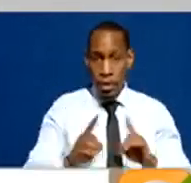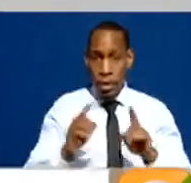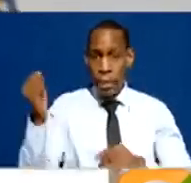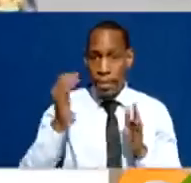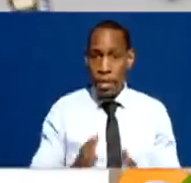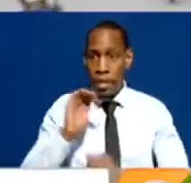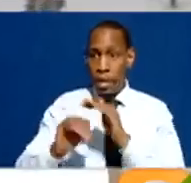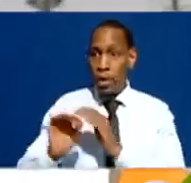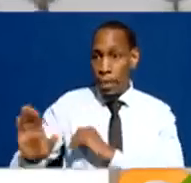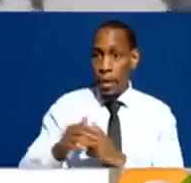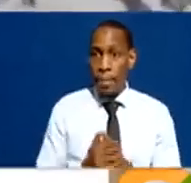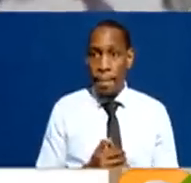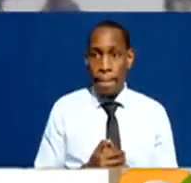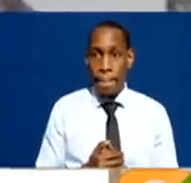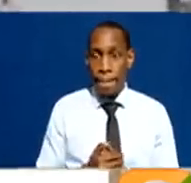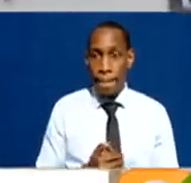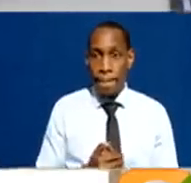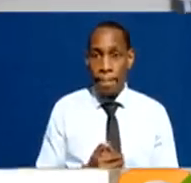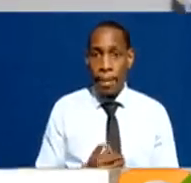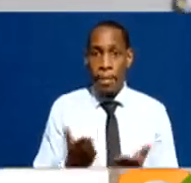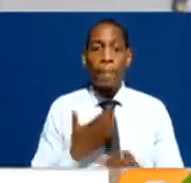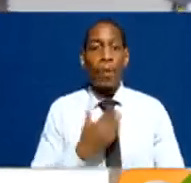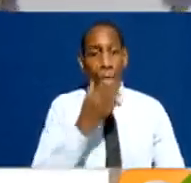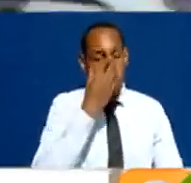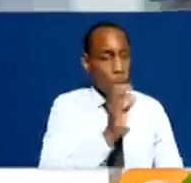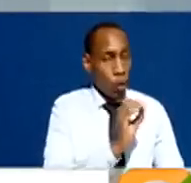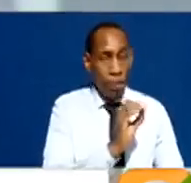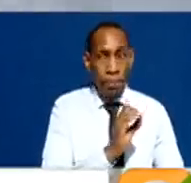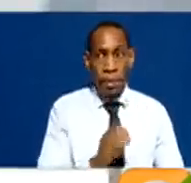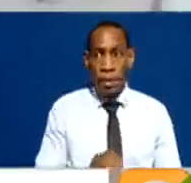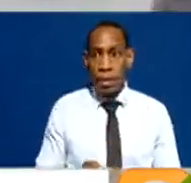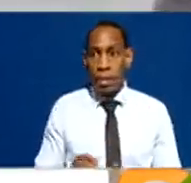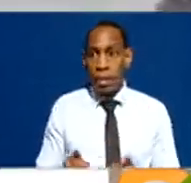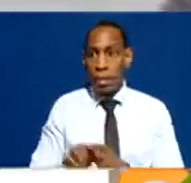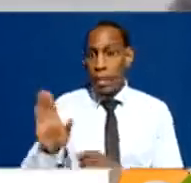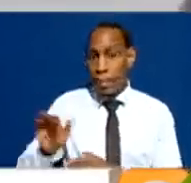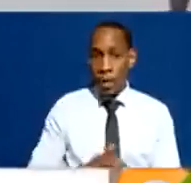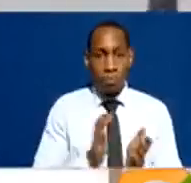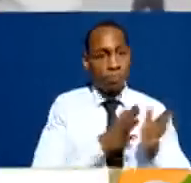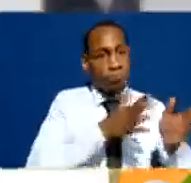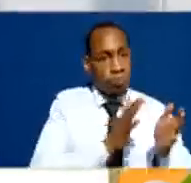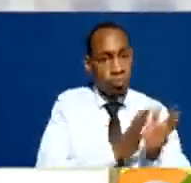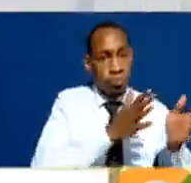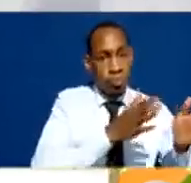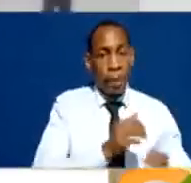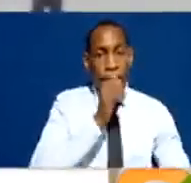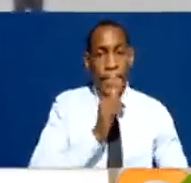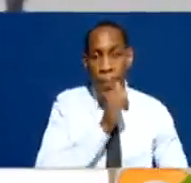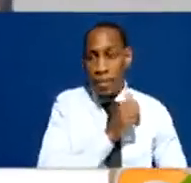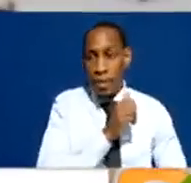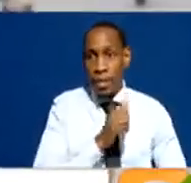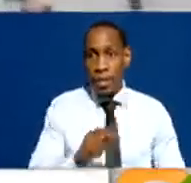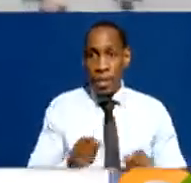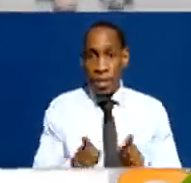wanasiasa hao wote wenyambayo walikuwa na mpengine wataki Ruto nini. Unazakuta hao ndi wanapongeza kwa secret.